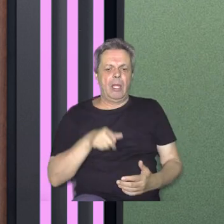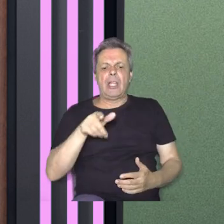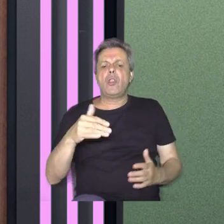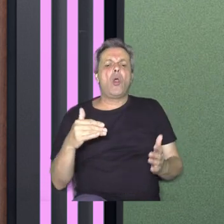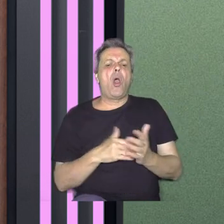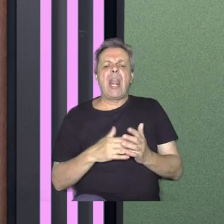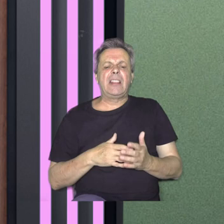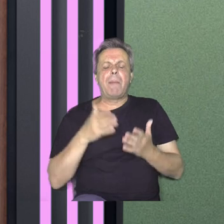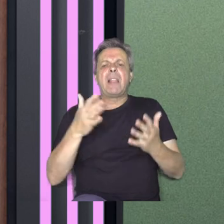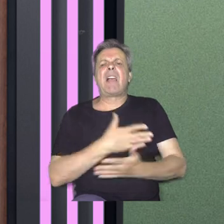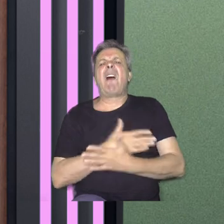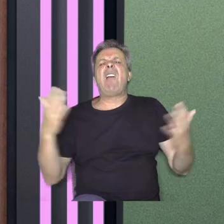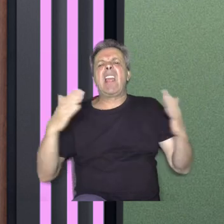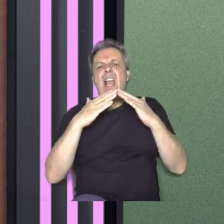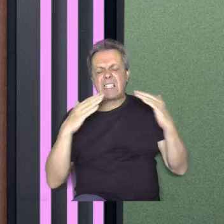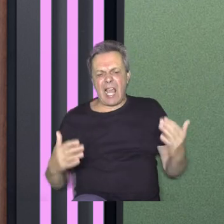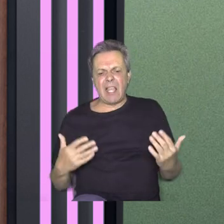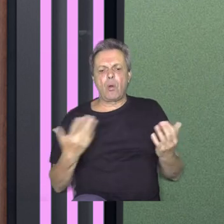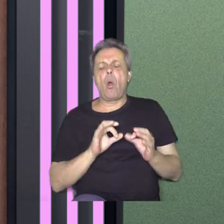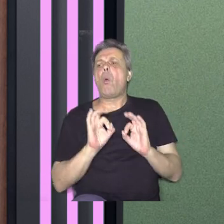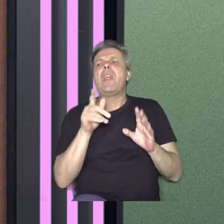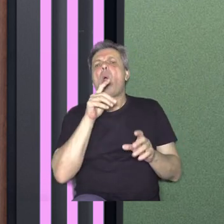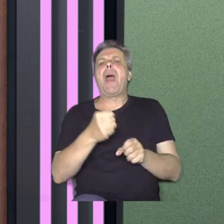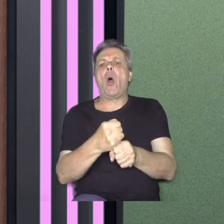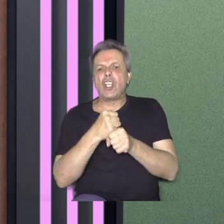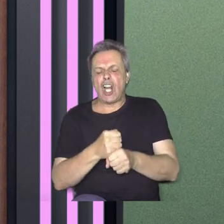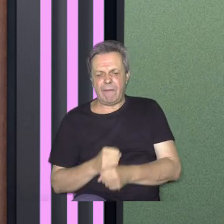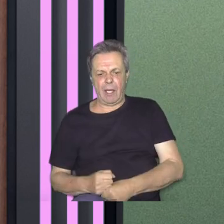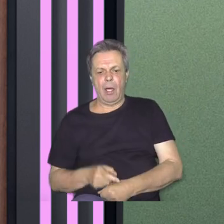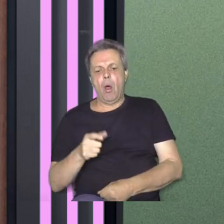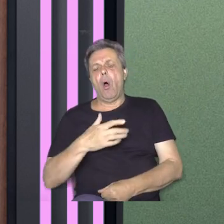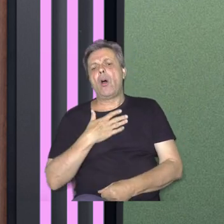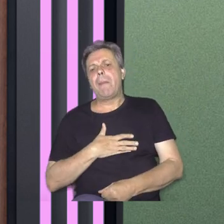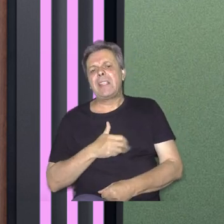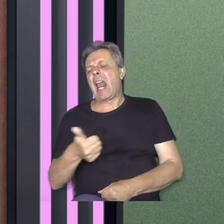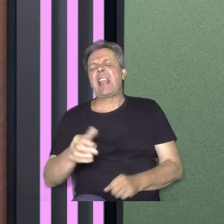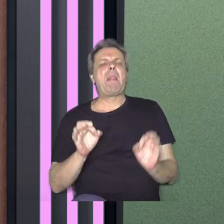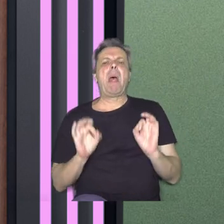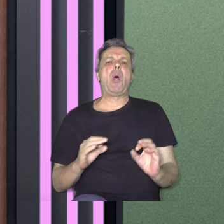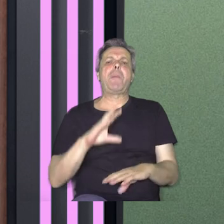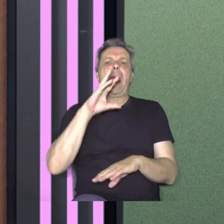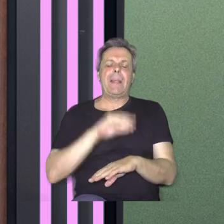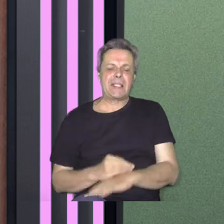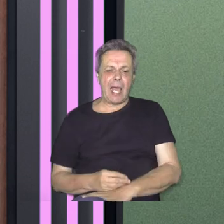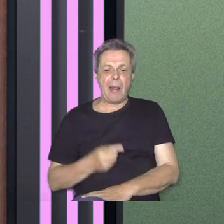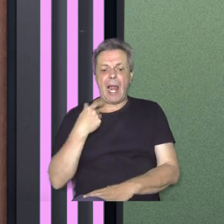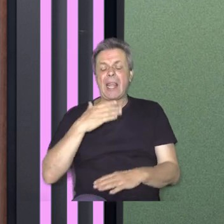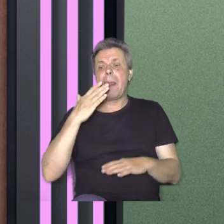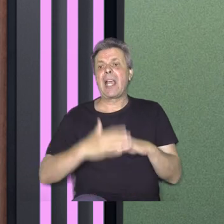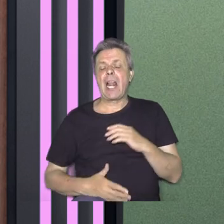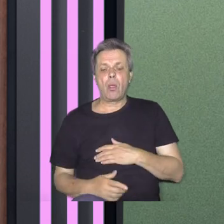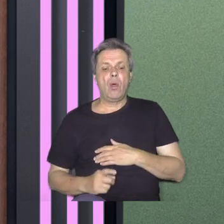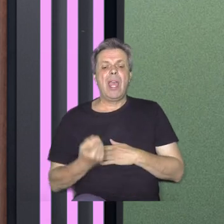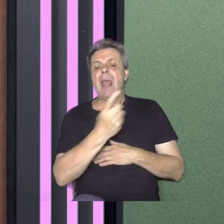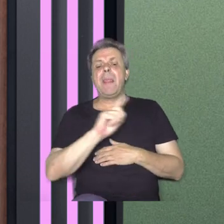njoj ne treba takva velika zgradurina koju niko ne održava. Ona bi htjela jedan normalan stan, ali na kraju